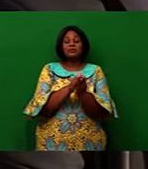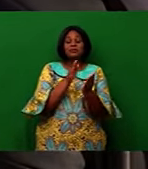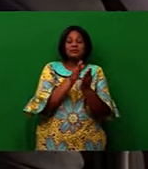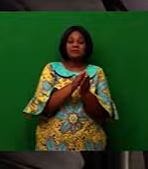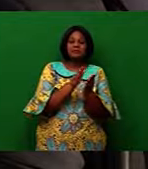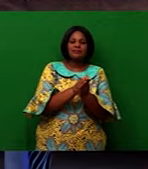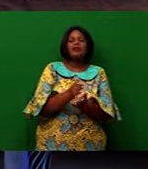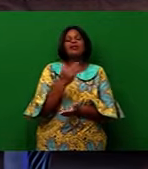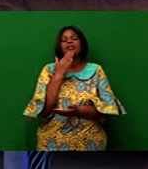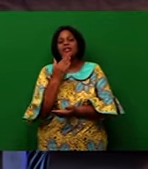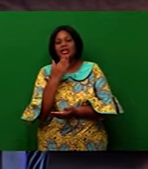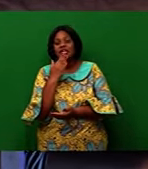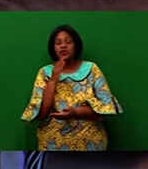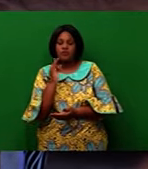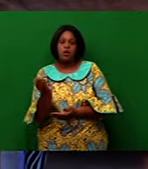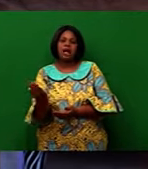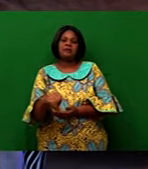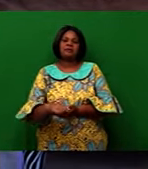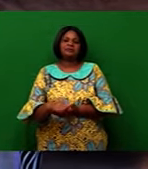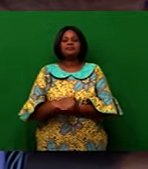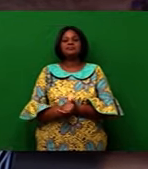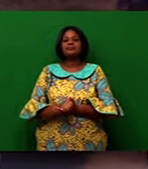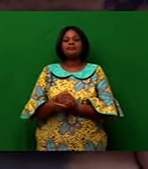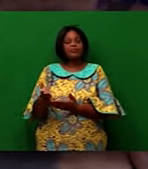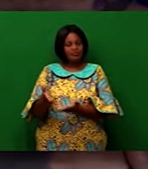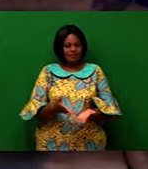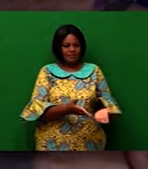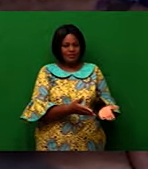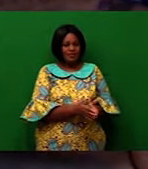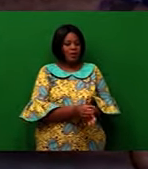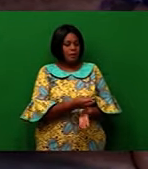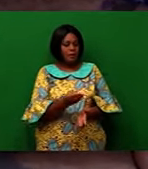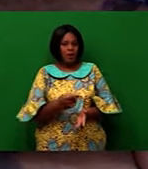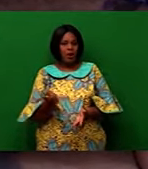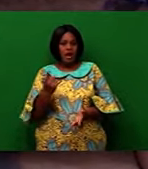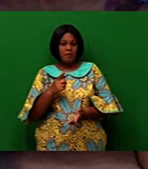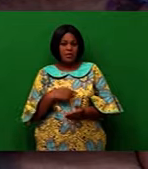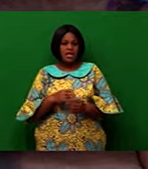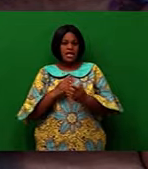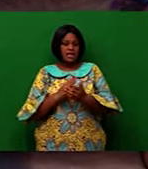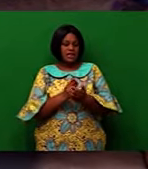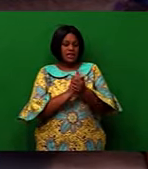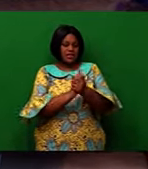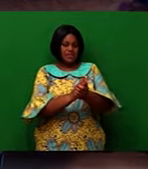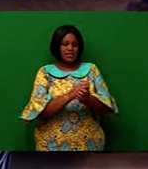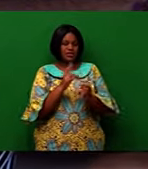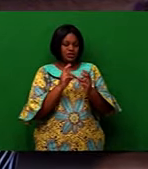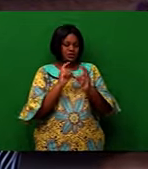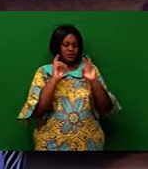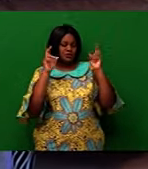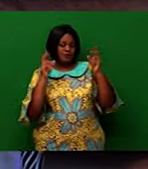tinokutendai neuvepo wenyu tinokutendai regai tiende kuvadare vedu ndivape mukana wekuti vazvisume kwatiri